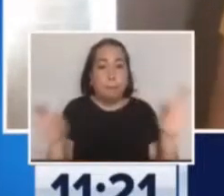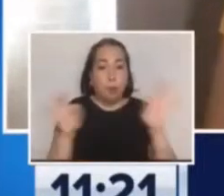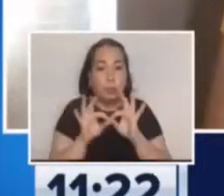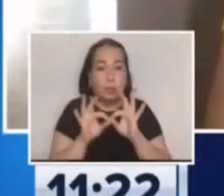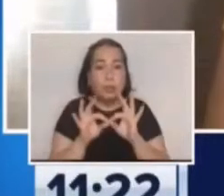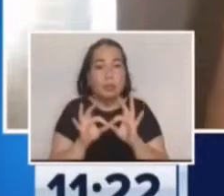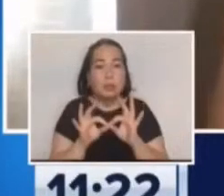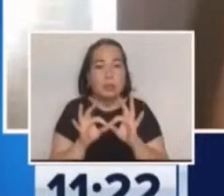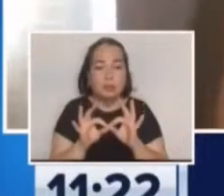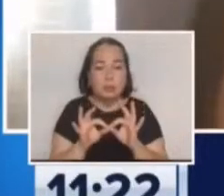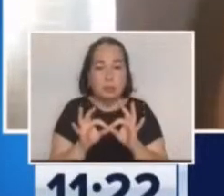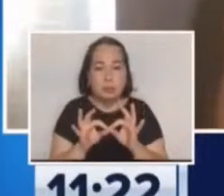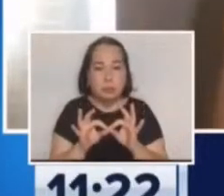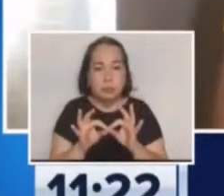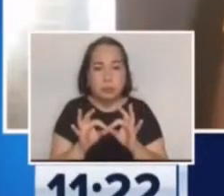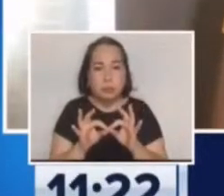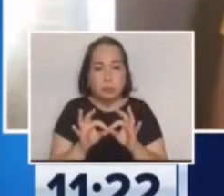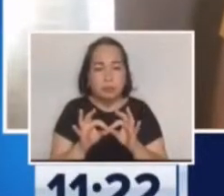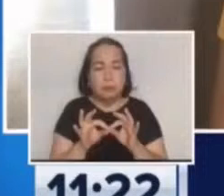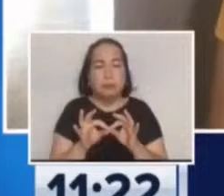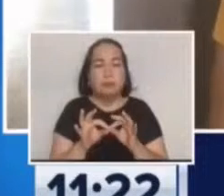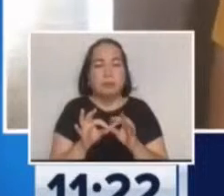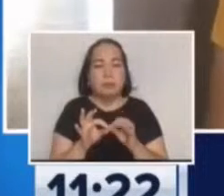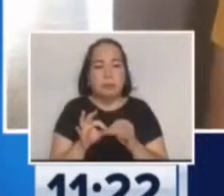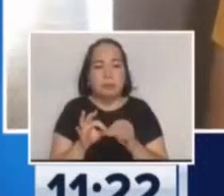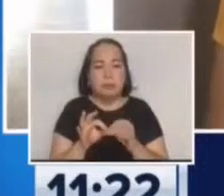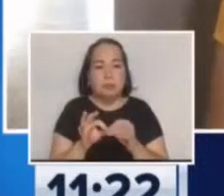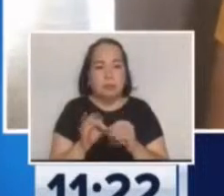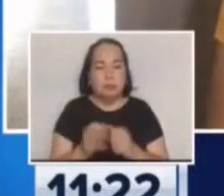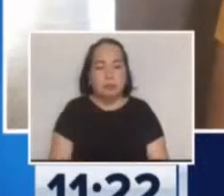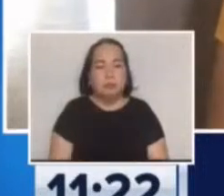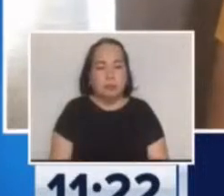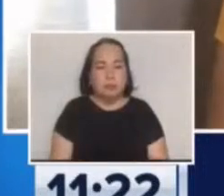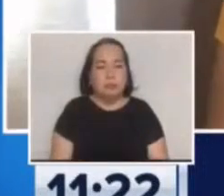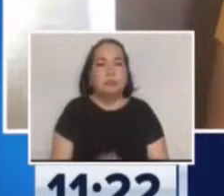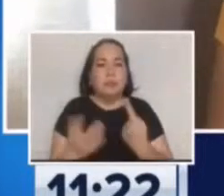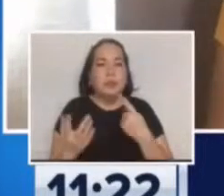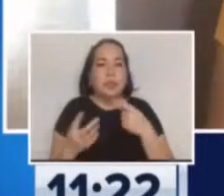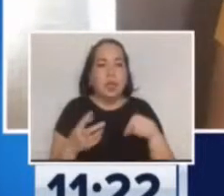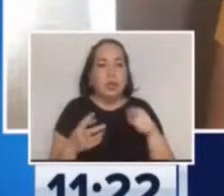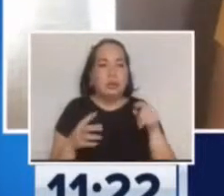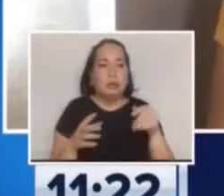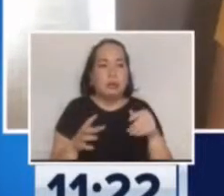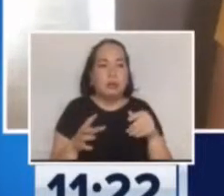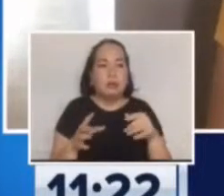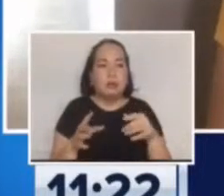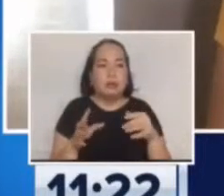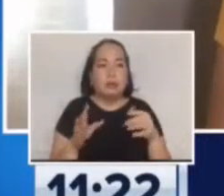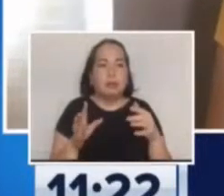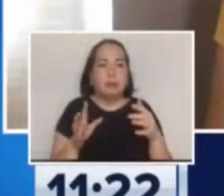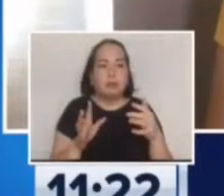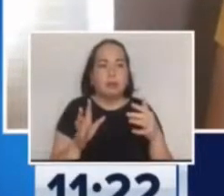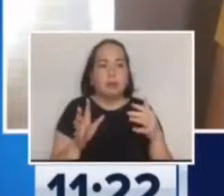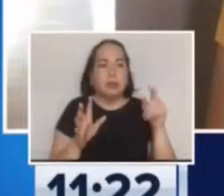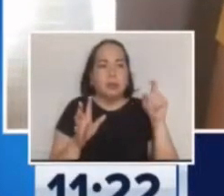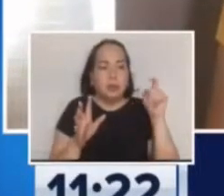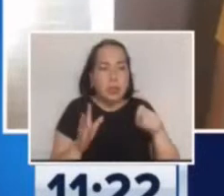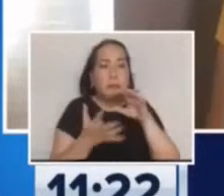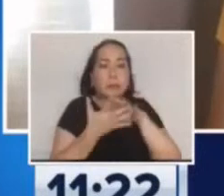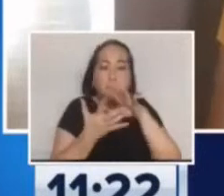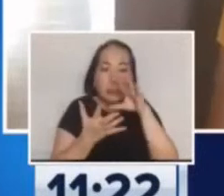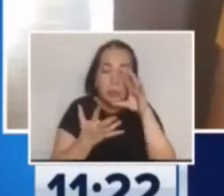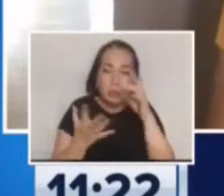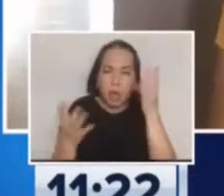ang kapakanan ng mga guro at estudyante bago ang pagbubukas ng klase. May mga guro daw po at estudyante rin po kasi na